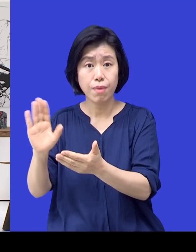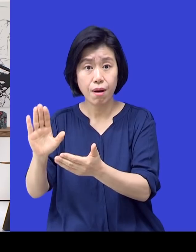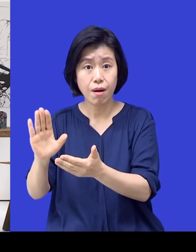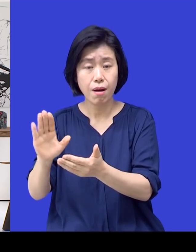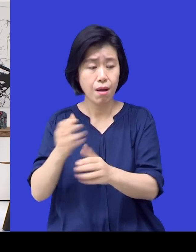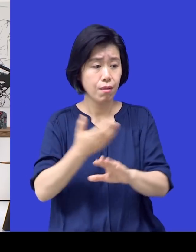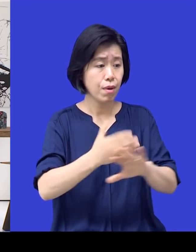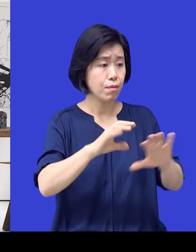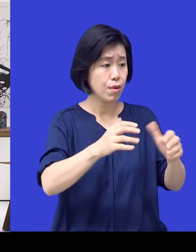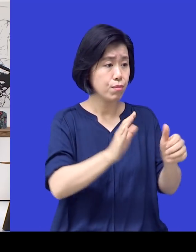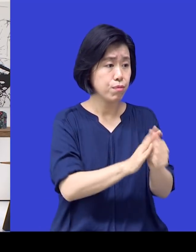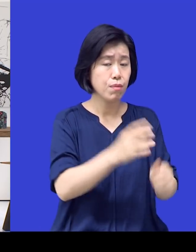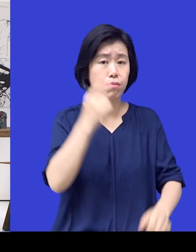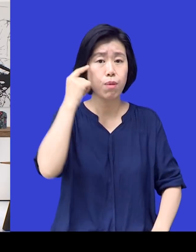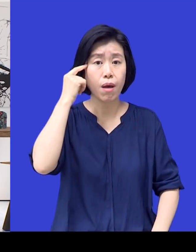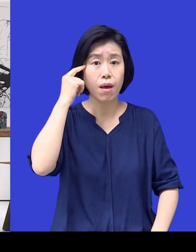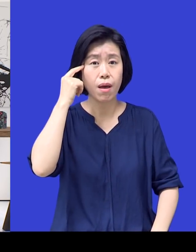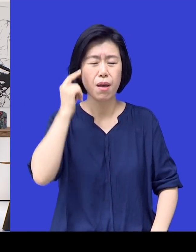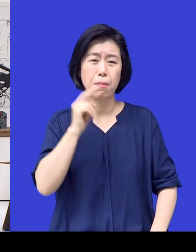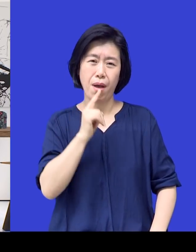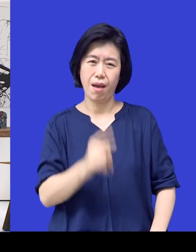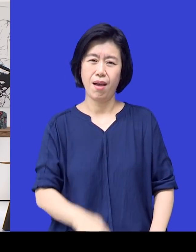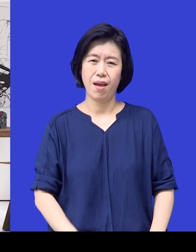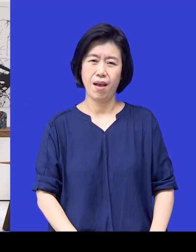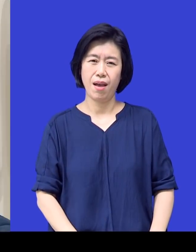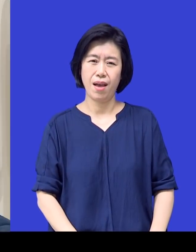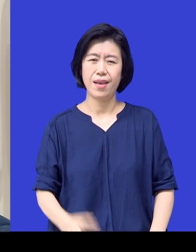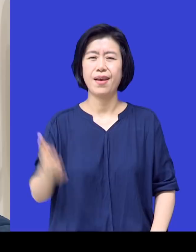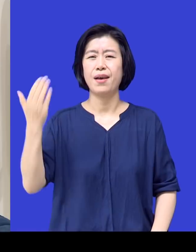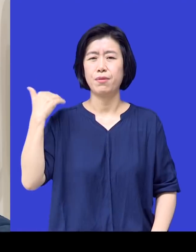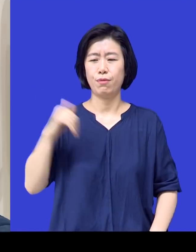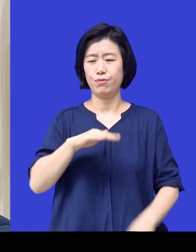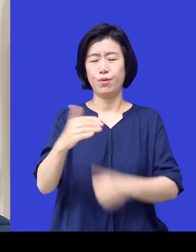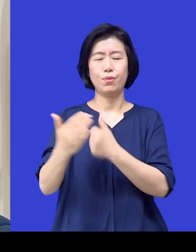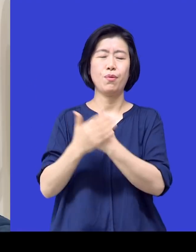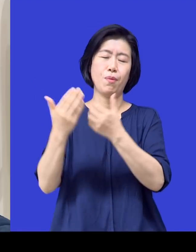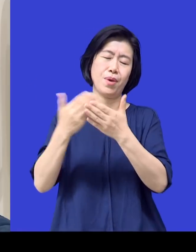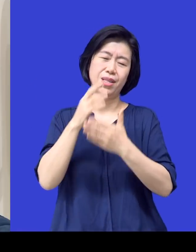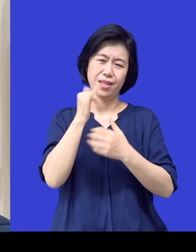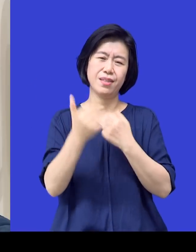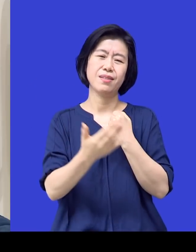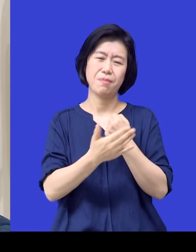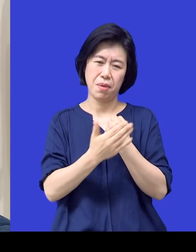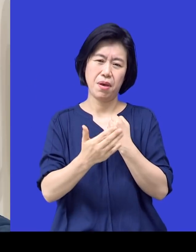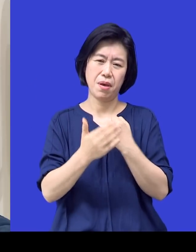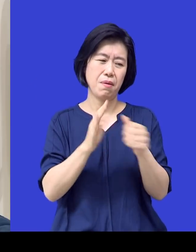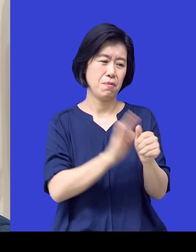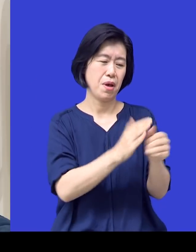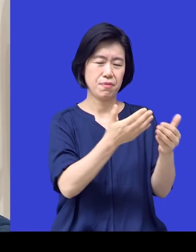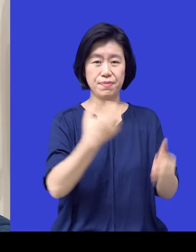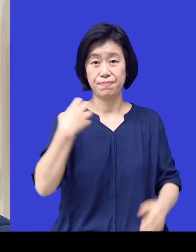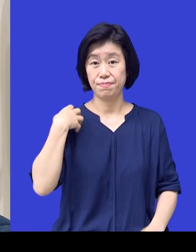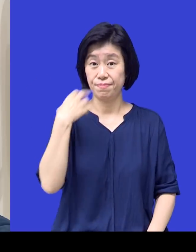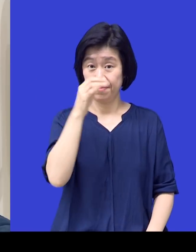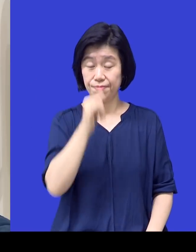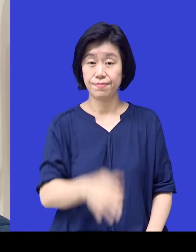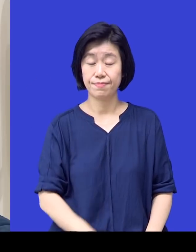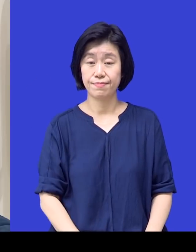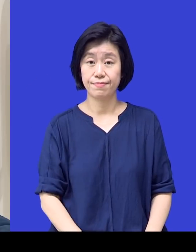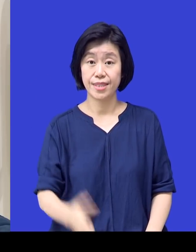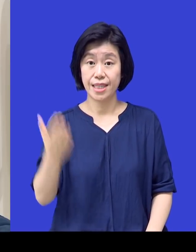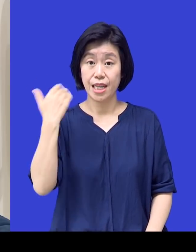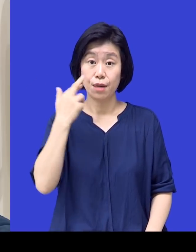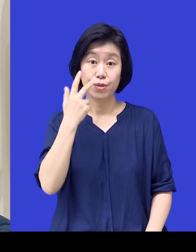없죠. 그러게요. 왜냐하면 우리가 바로 처음 도움을 받았던 나라이기 때문에. 그 미국에서 스완스 목사님이 이제 창설자이신데